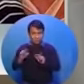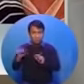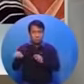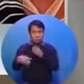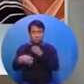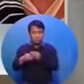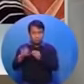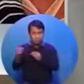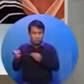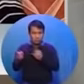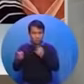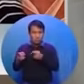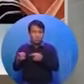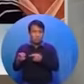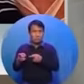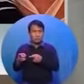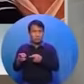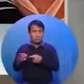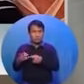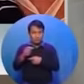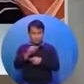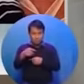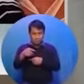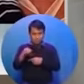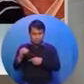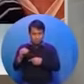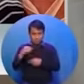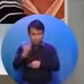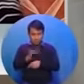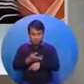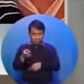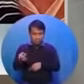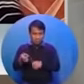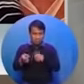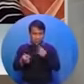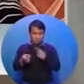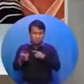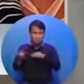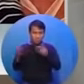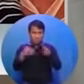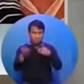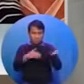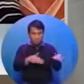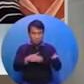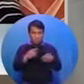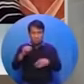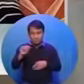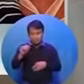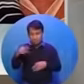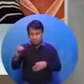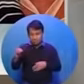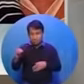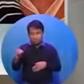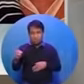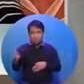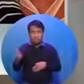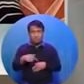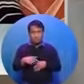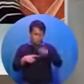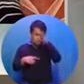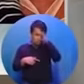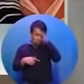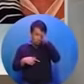na mga apo naman at take over. Kasi yung mga anak, yung iba sa mga anak, patay na. So yung mga apo na naman, buti na lang yung tatay